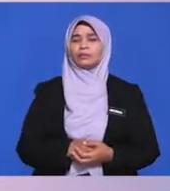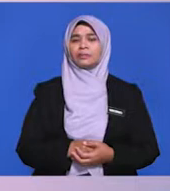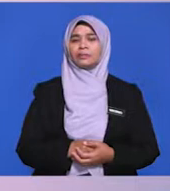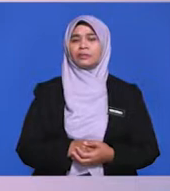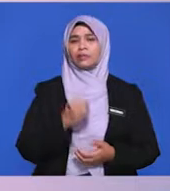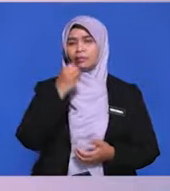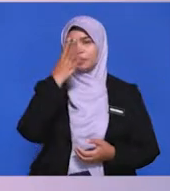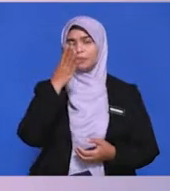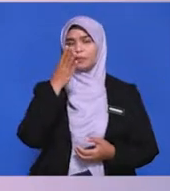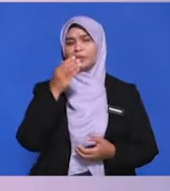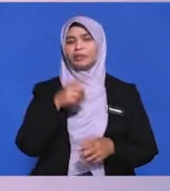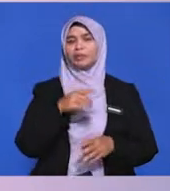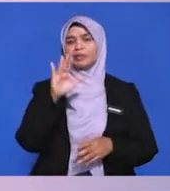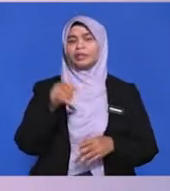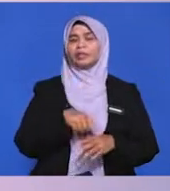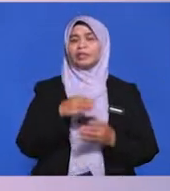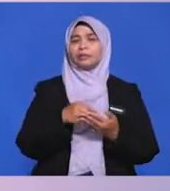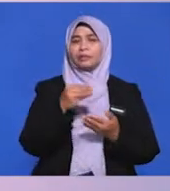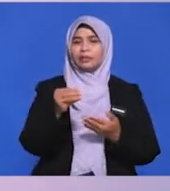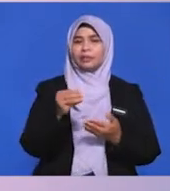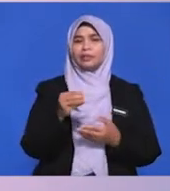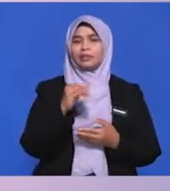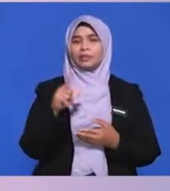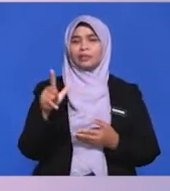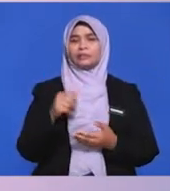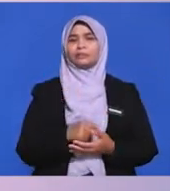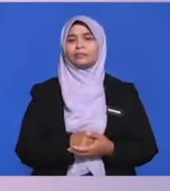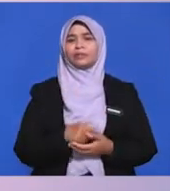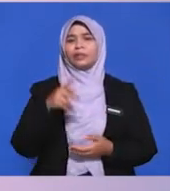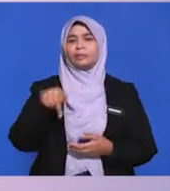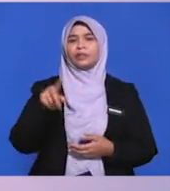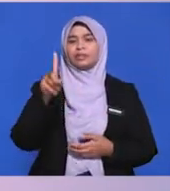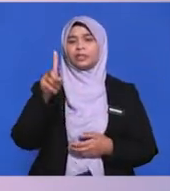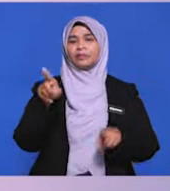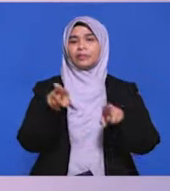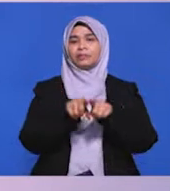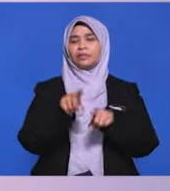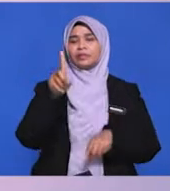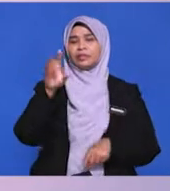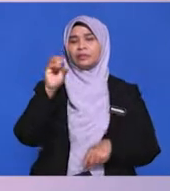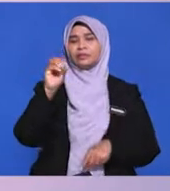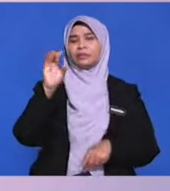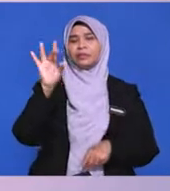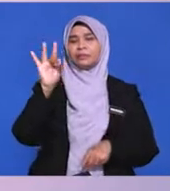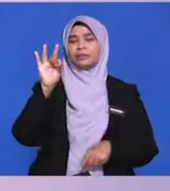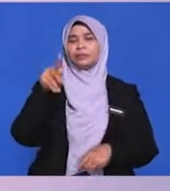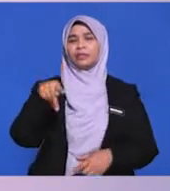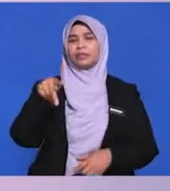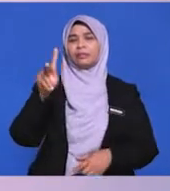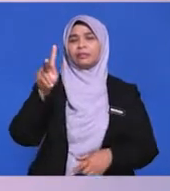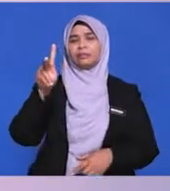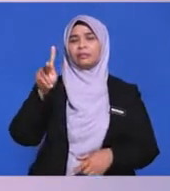maklumat yang diberi dalam soalan seperti berikut bisa to = 108